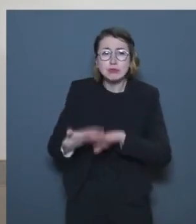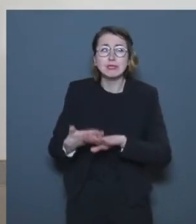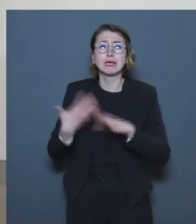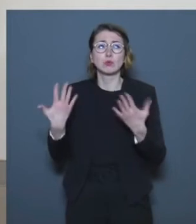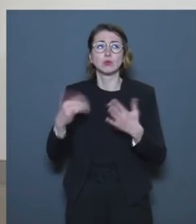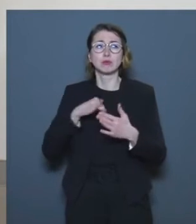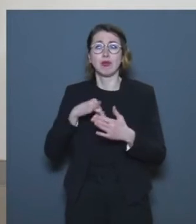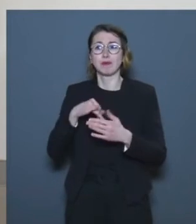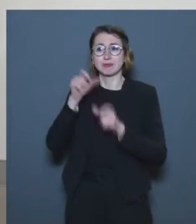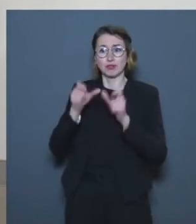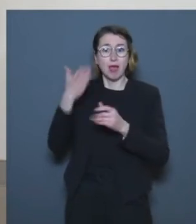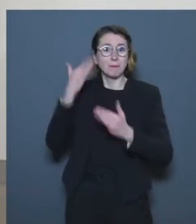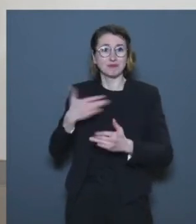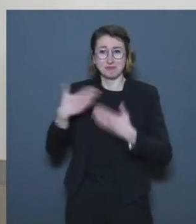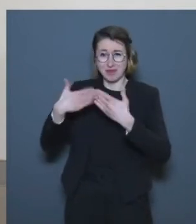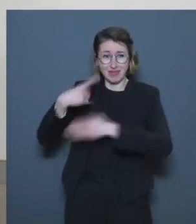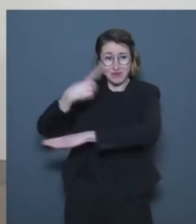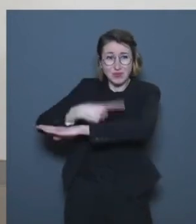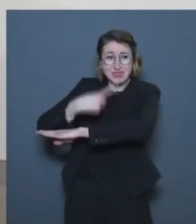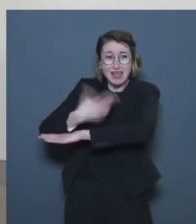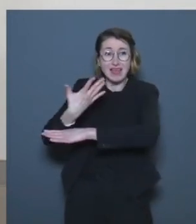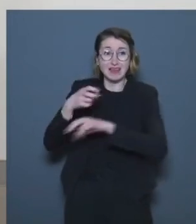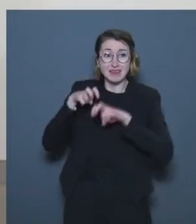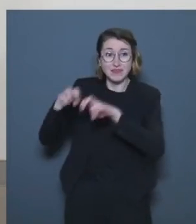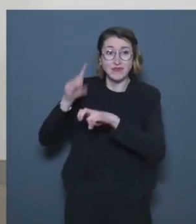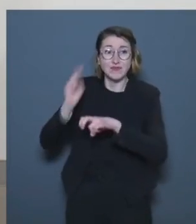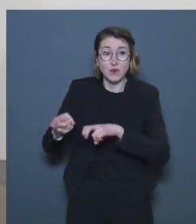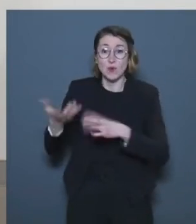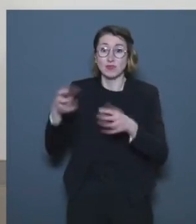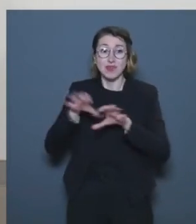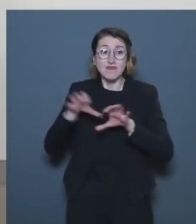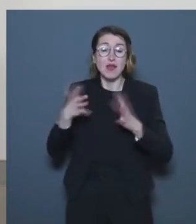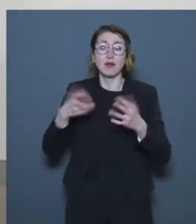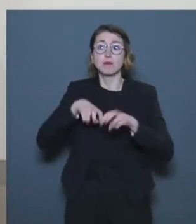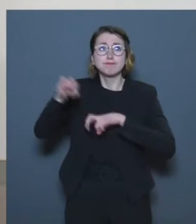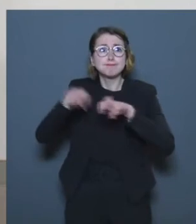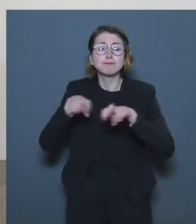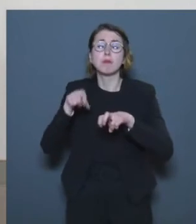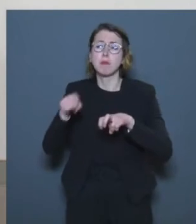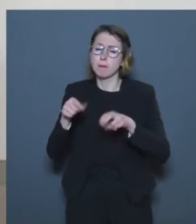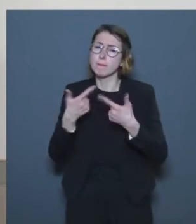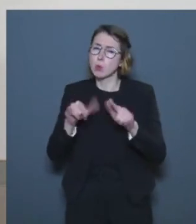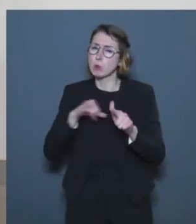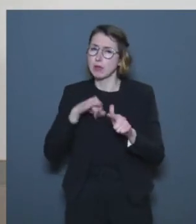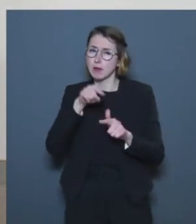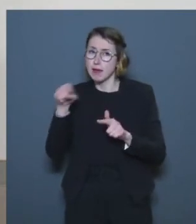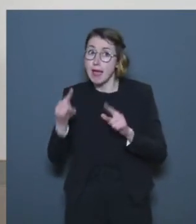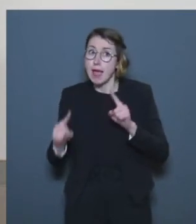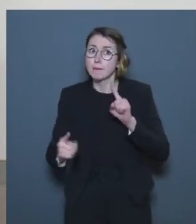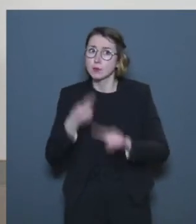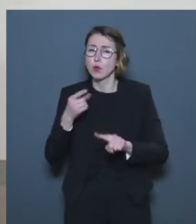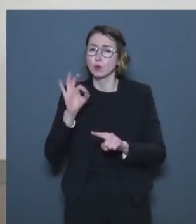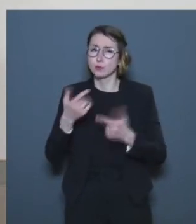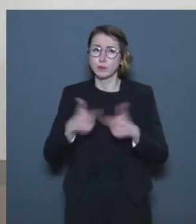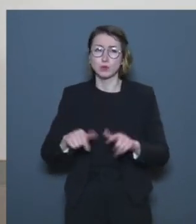pur caractère professionnel. Ça veut dire que nous ne construisons pas un mur autour de notre pays. Des voyages qui